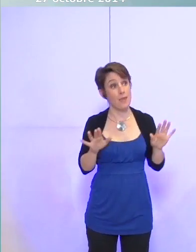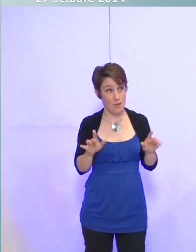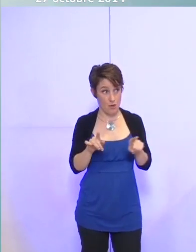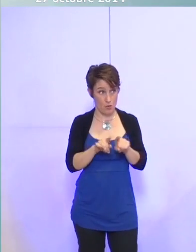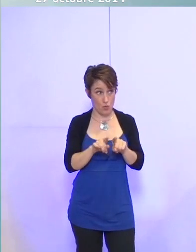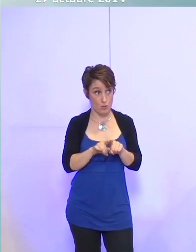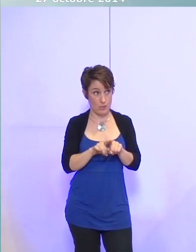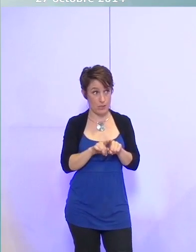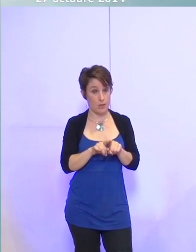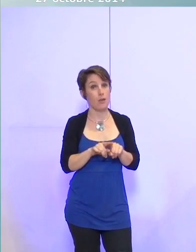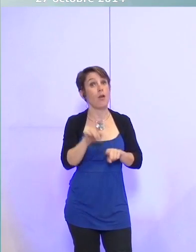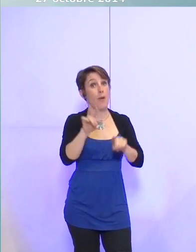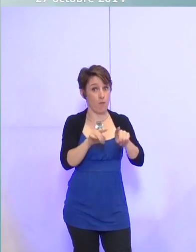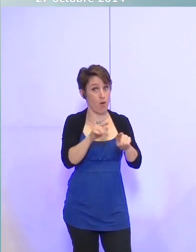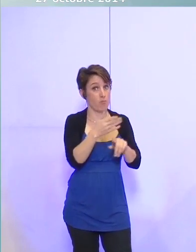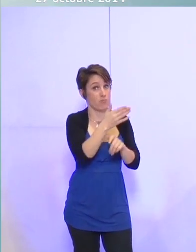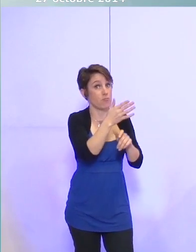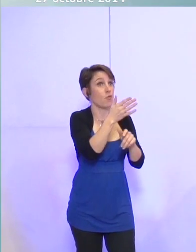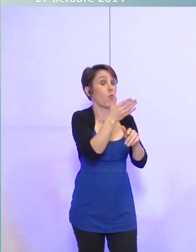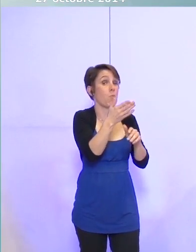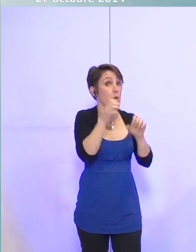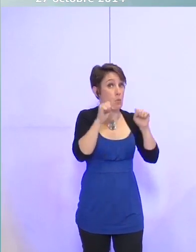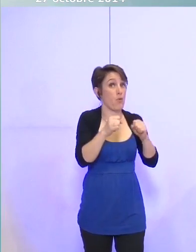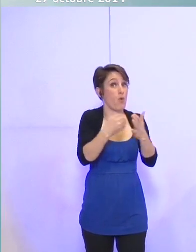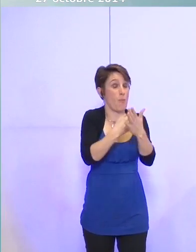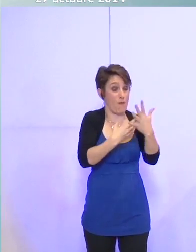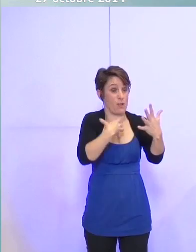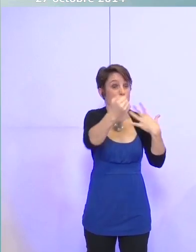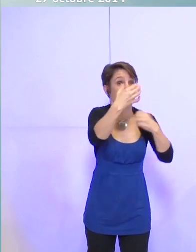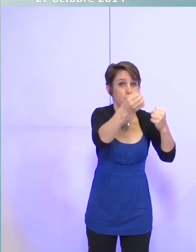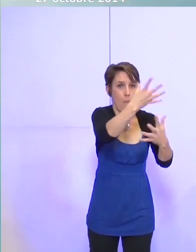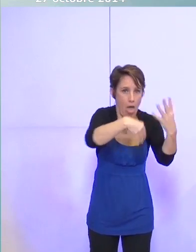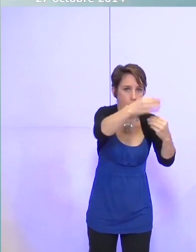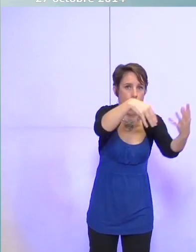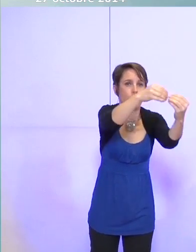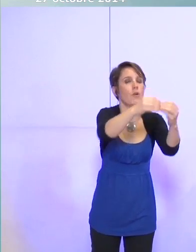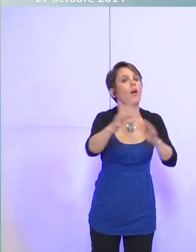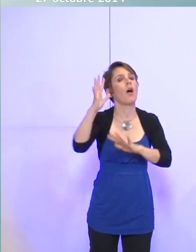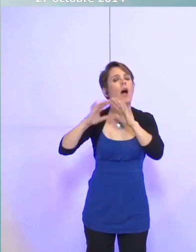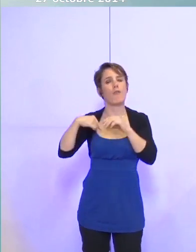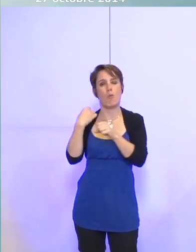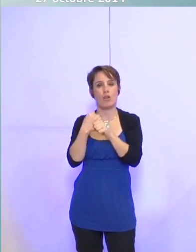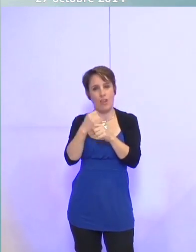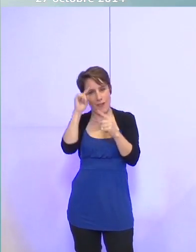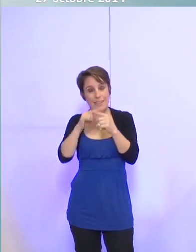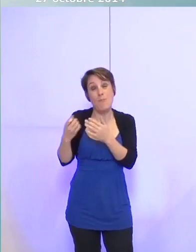fins franchement frauduleuses. Dans une vie antérieure, j'ai fait un peu de renseignement dans le cadre de l'armée, et tout, et